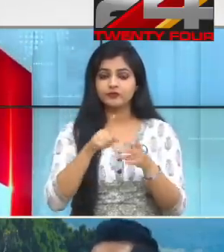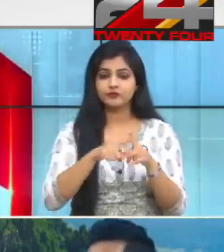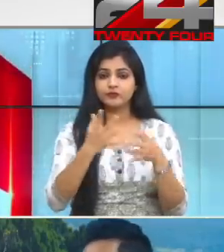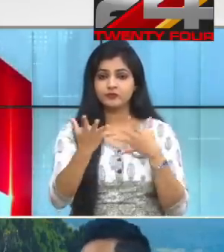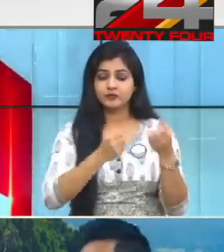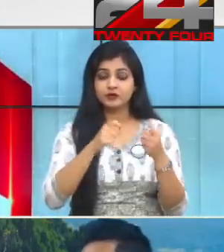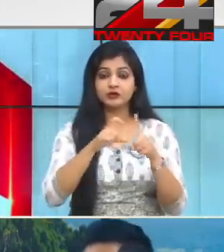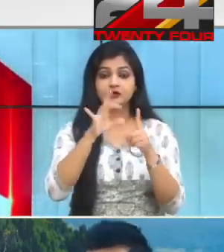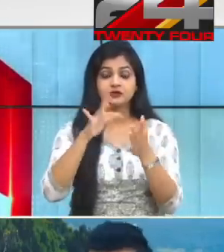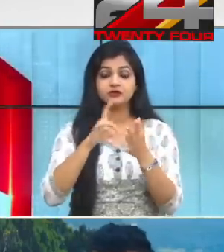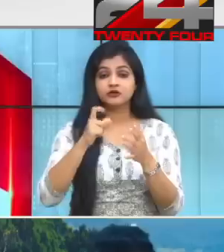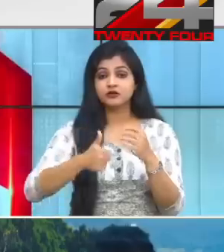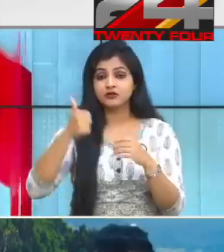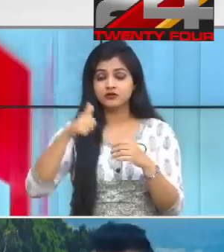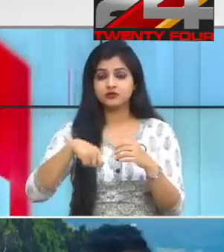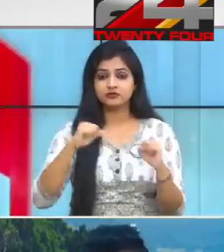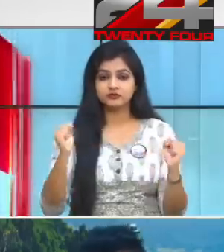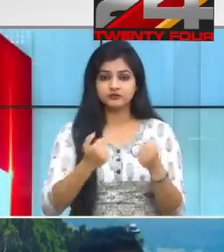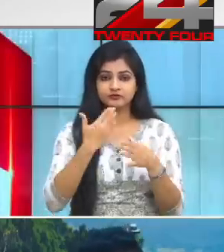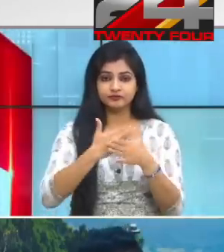കലക്ടറുടെ നേതൃത്വത്തിൽ ശ്രമങ്ങൾ ആരംഭിച്ചിട്ടുണ്ട്.